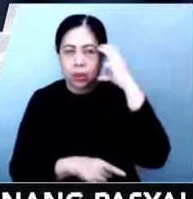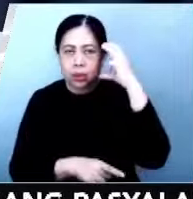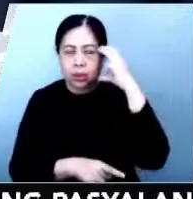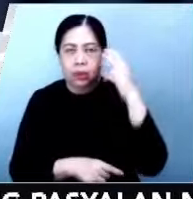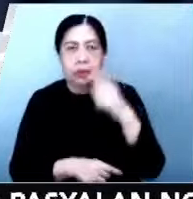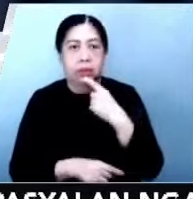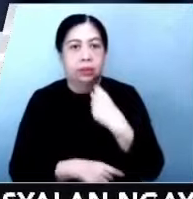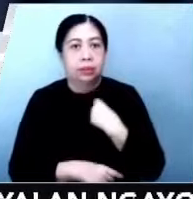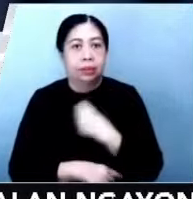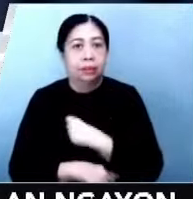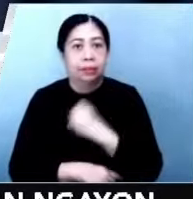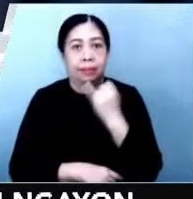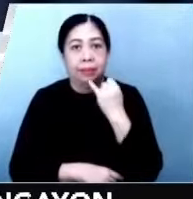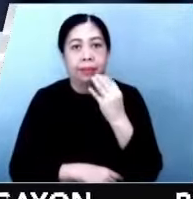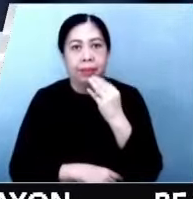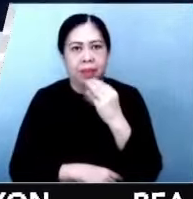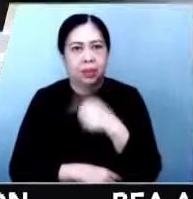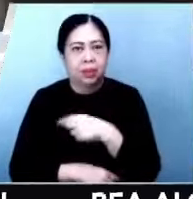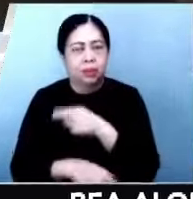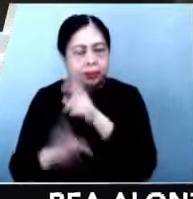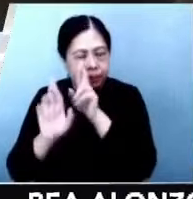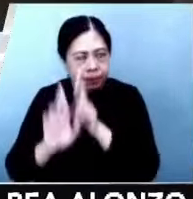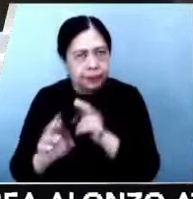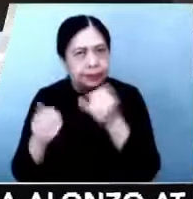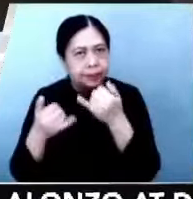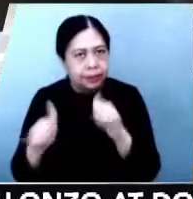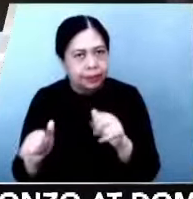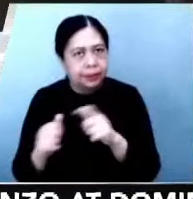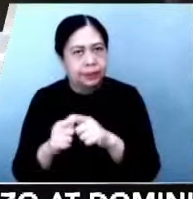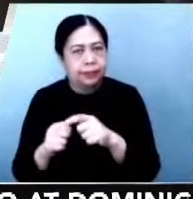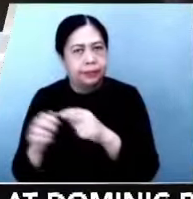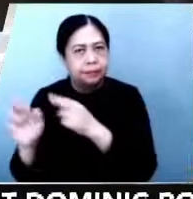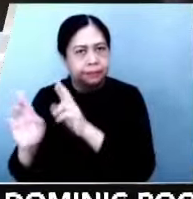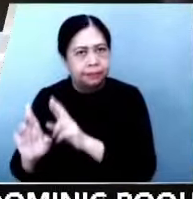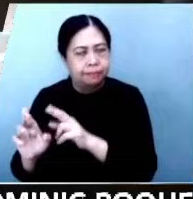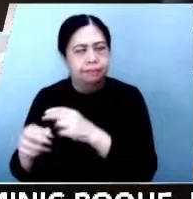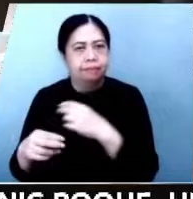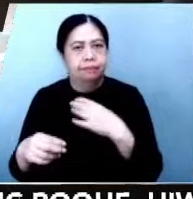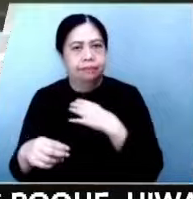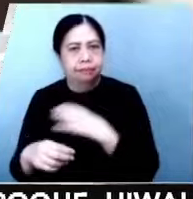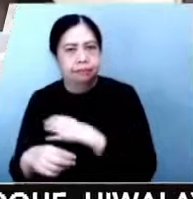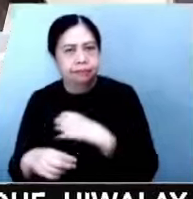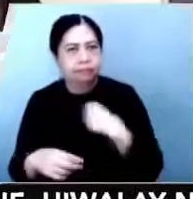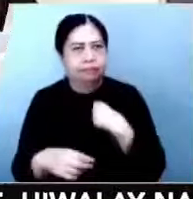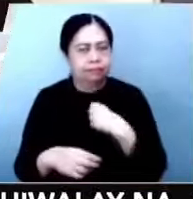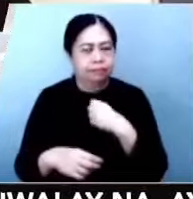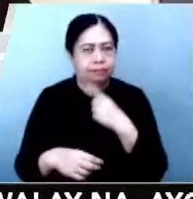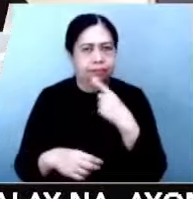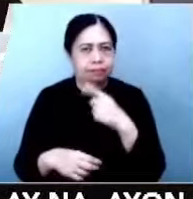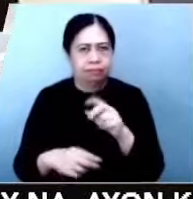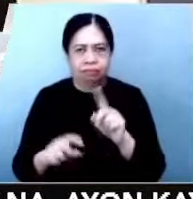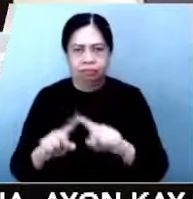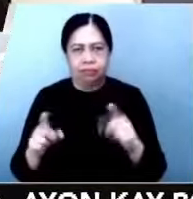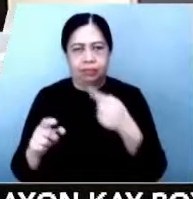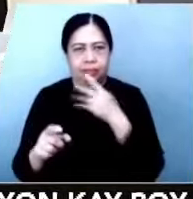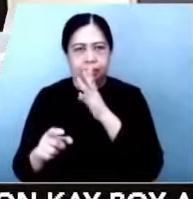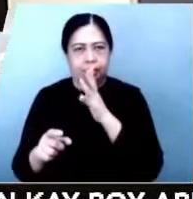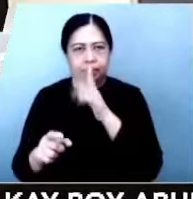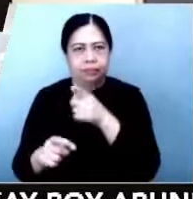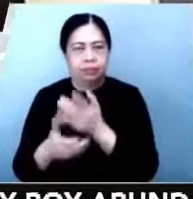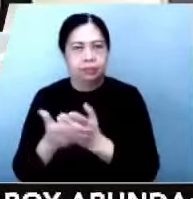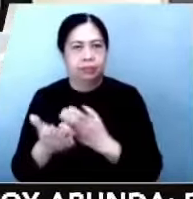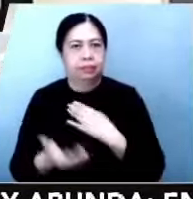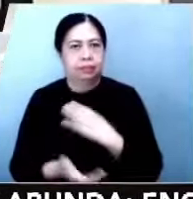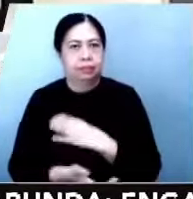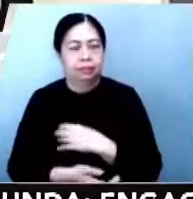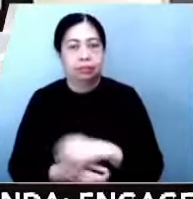Amy Marcos, ginagalang pa rin ang interparliamentary courtesy taliwa sa alegasyon ng ilang kongresista. Pabor naman ang